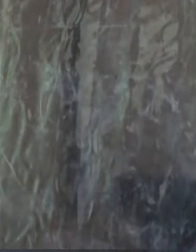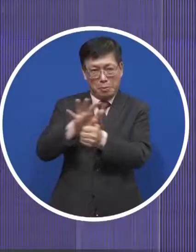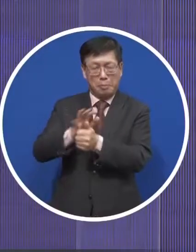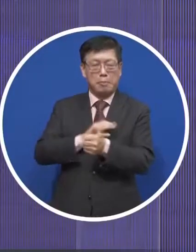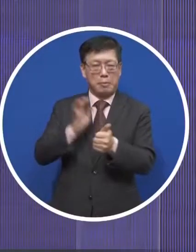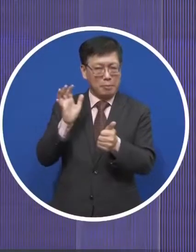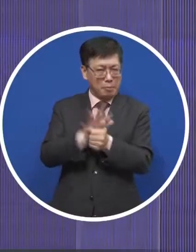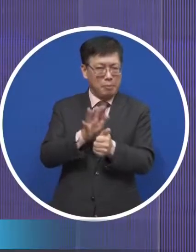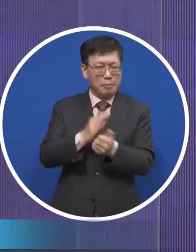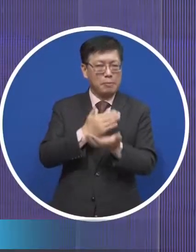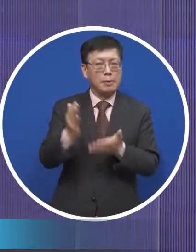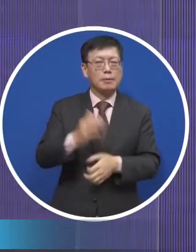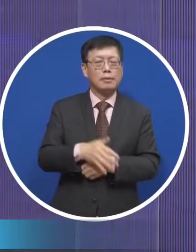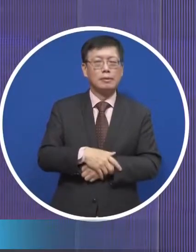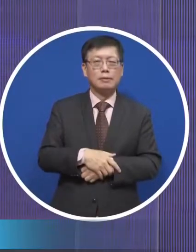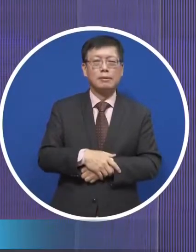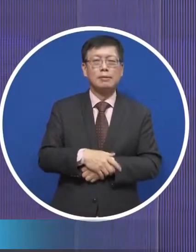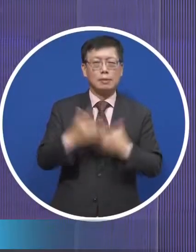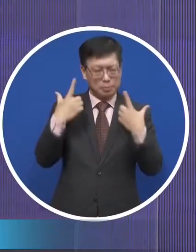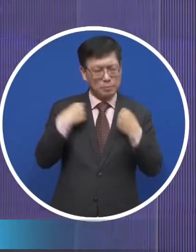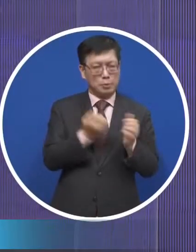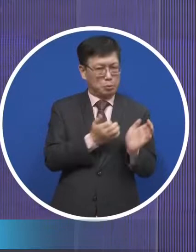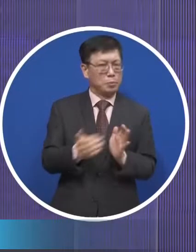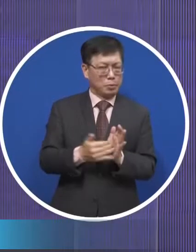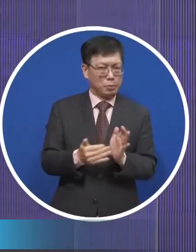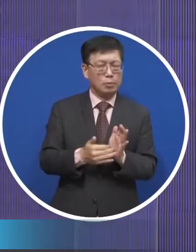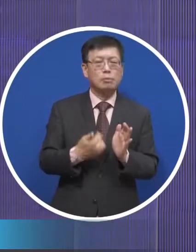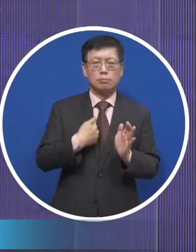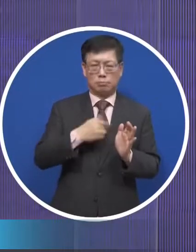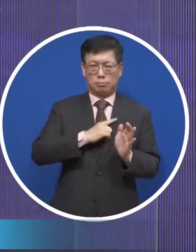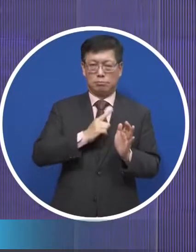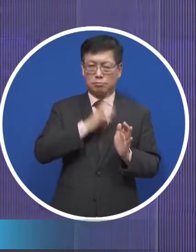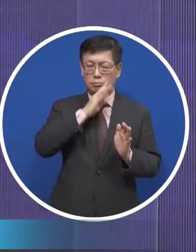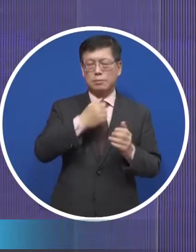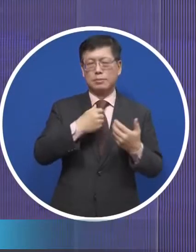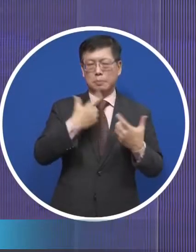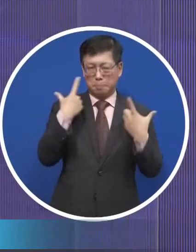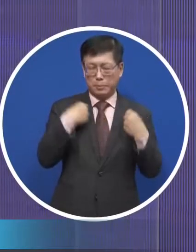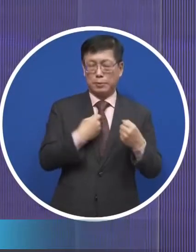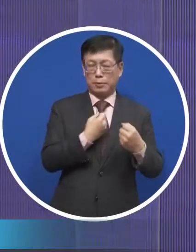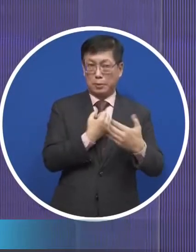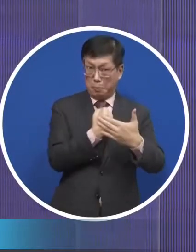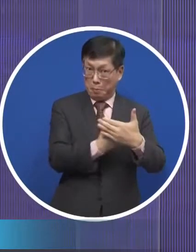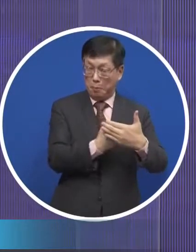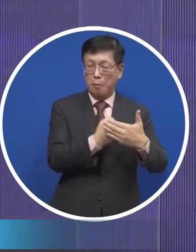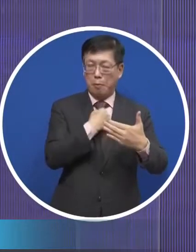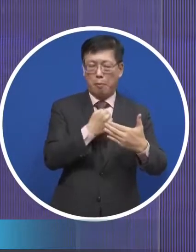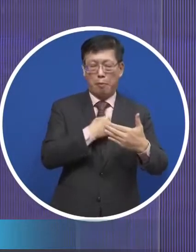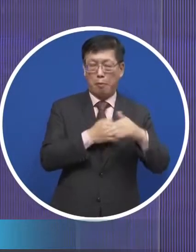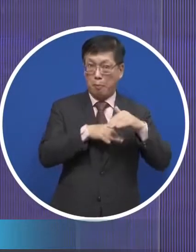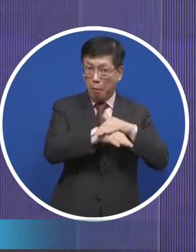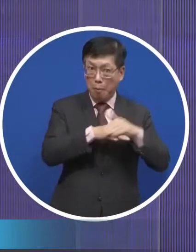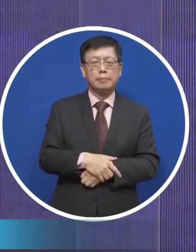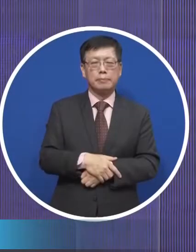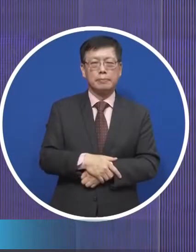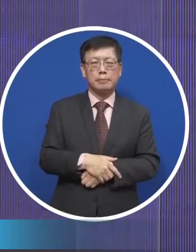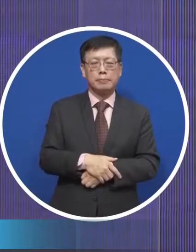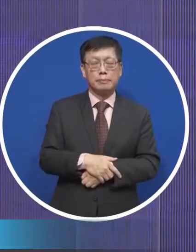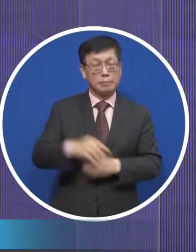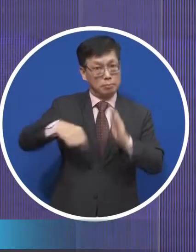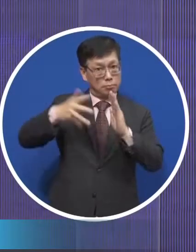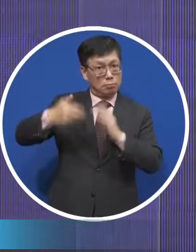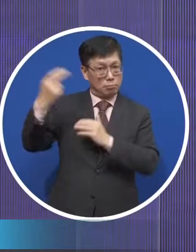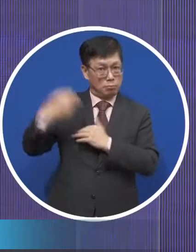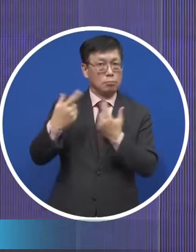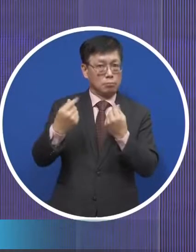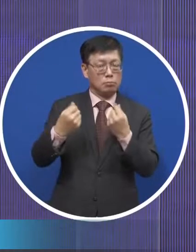放。 我们有一些准备，把我们的这个粮仓打开，来救济这样需要的民众。院长也只是